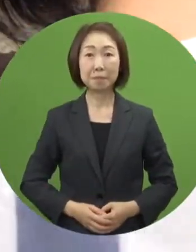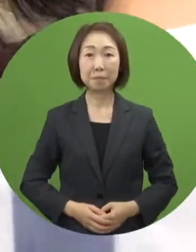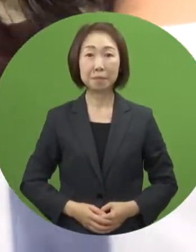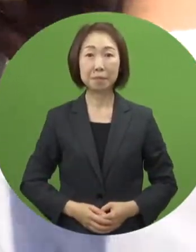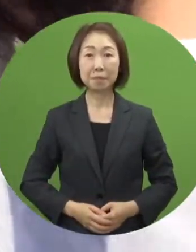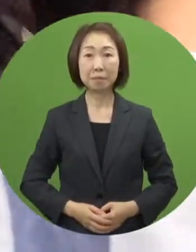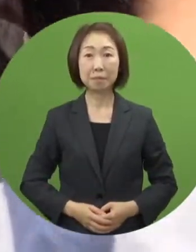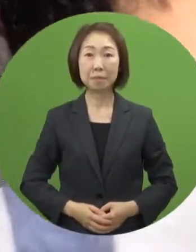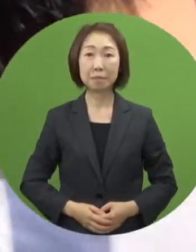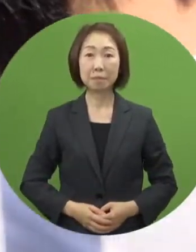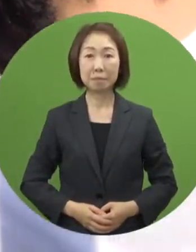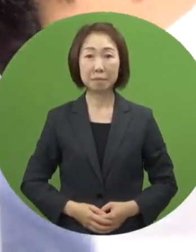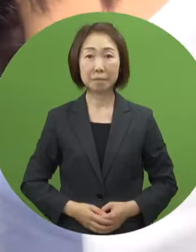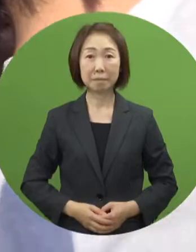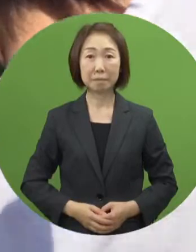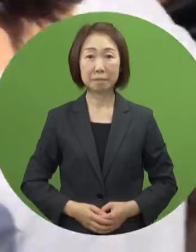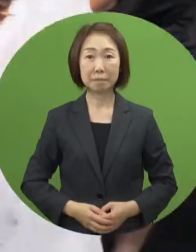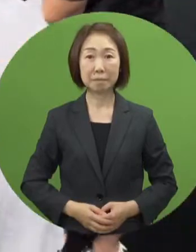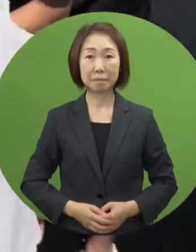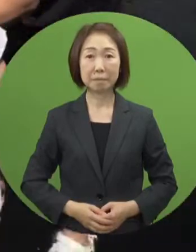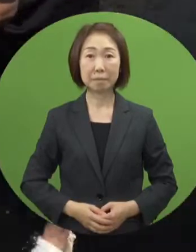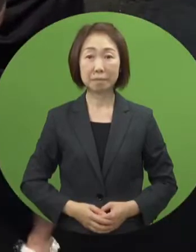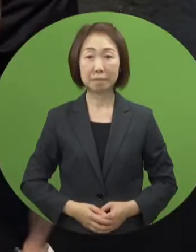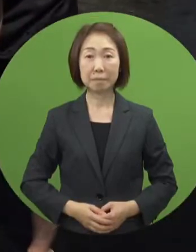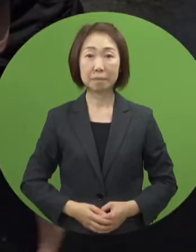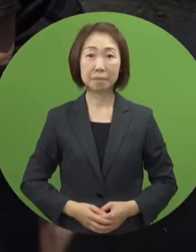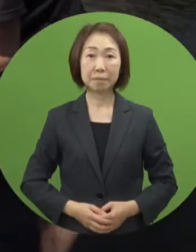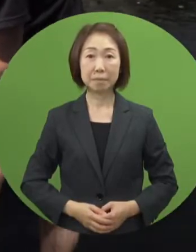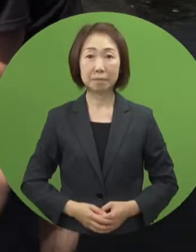だ。ほら。